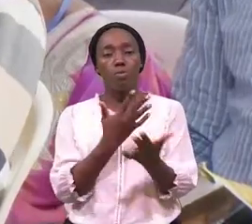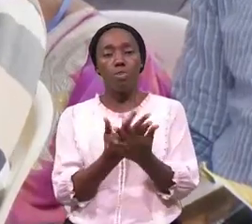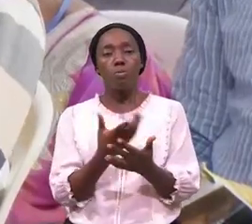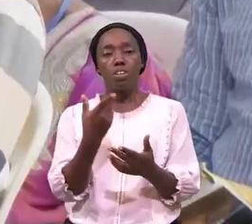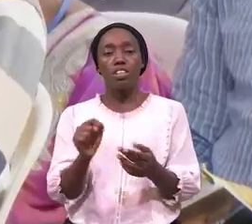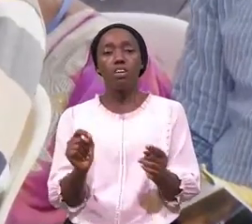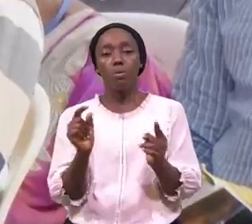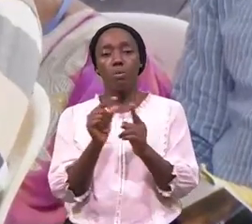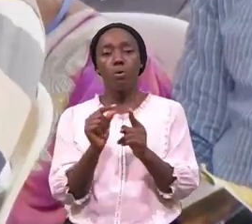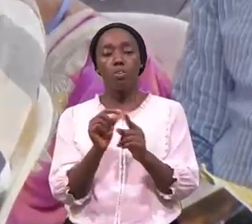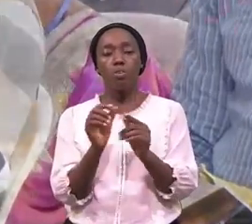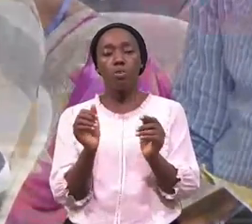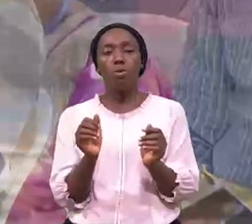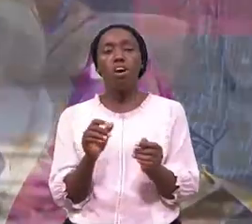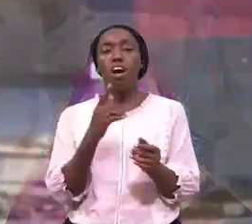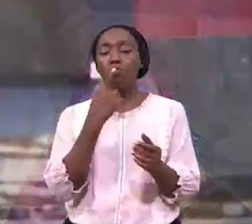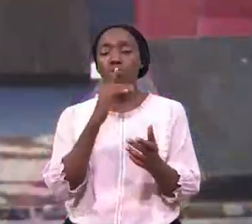Et confirme la parole.